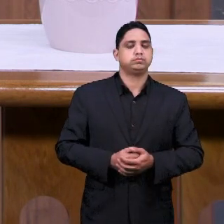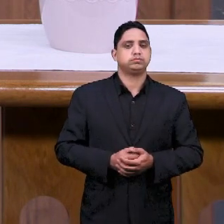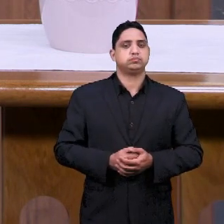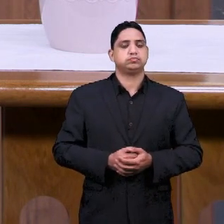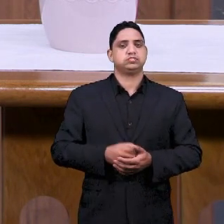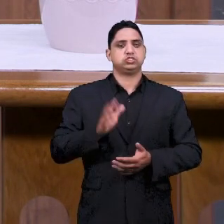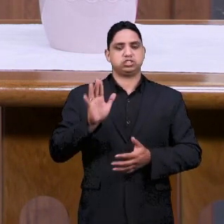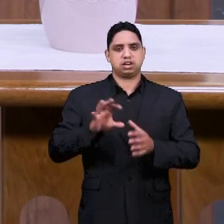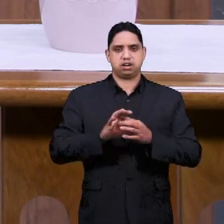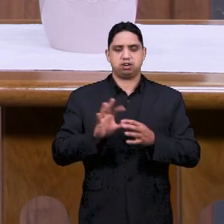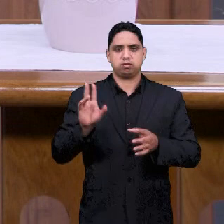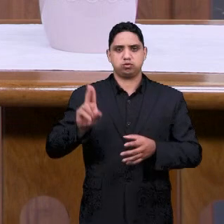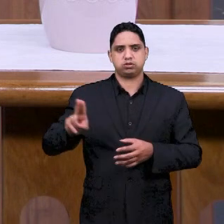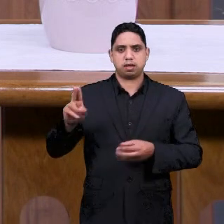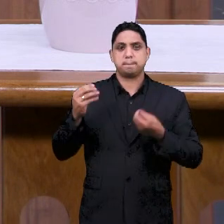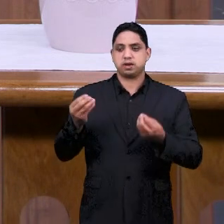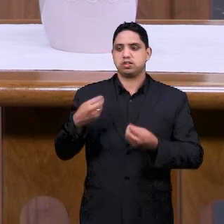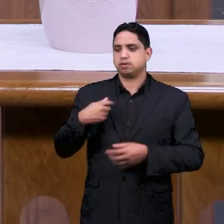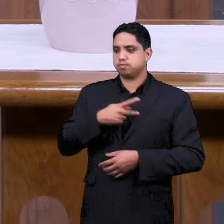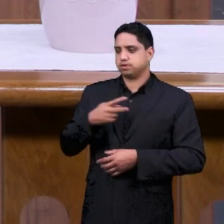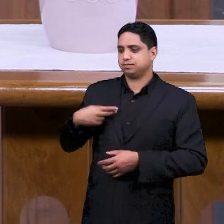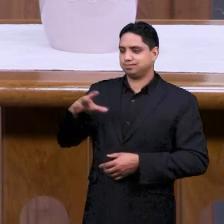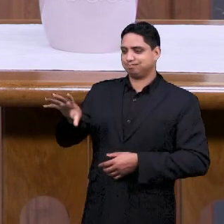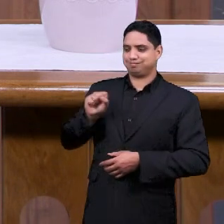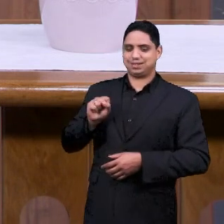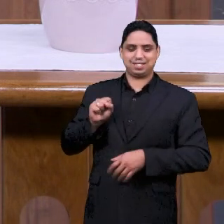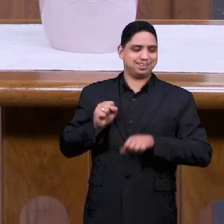pasteur. Ce n'est pas simplement afin que le pasteur prenne cette